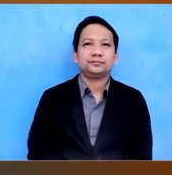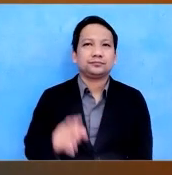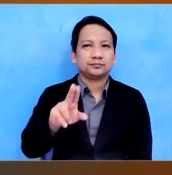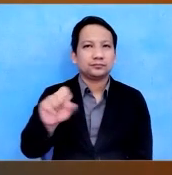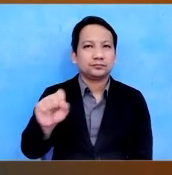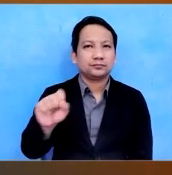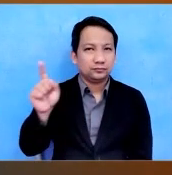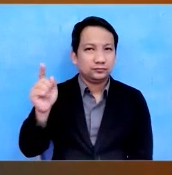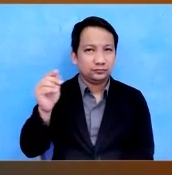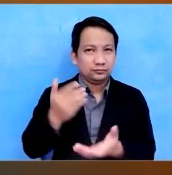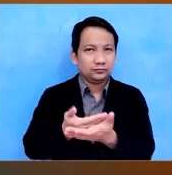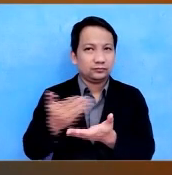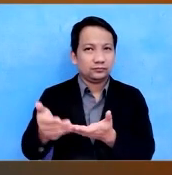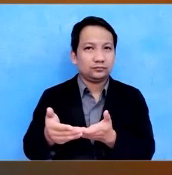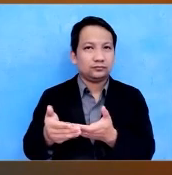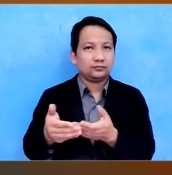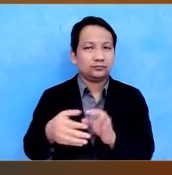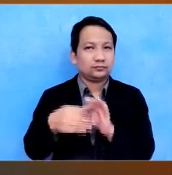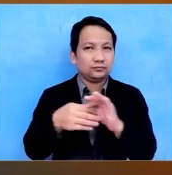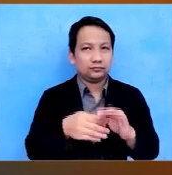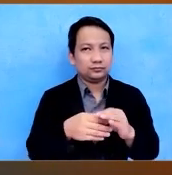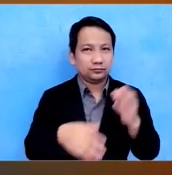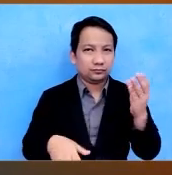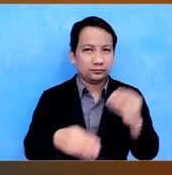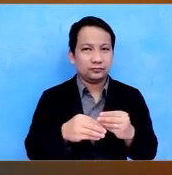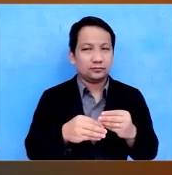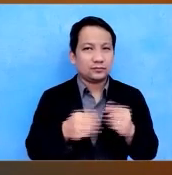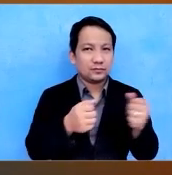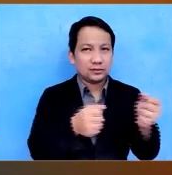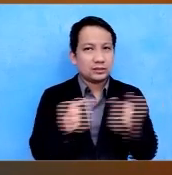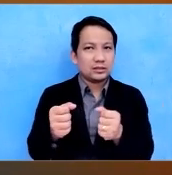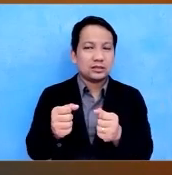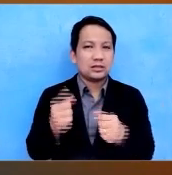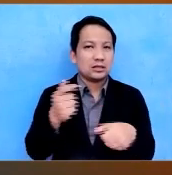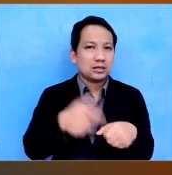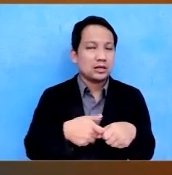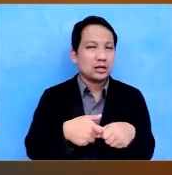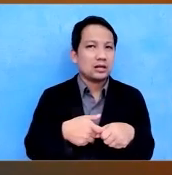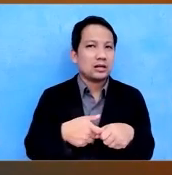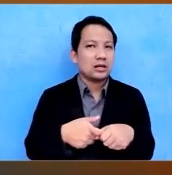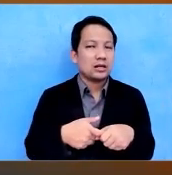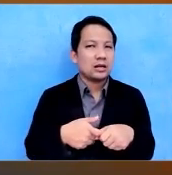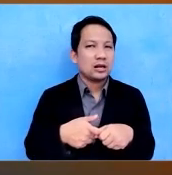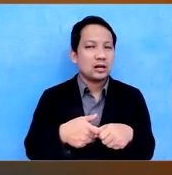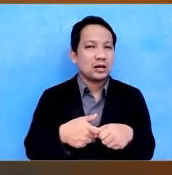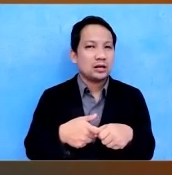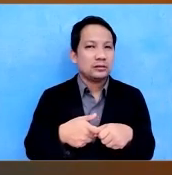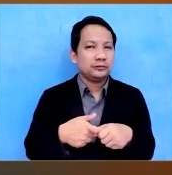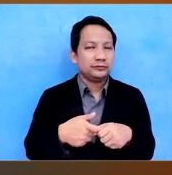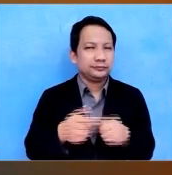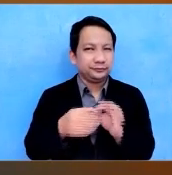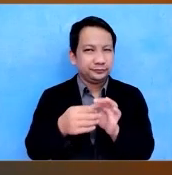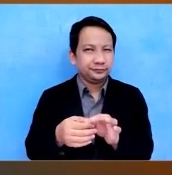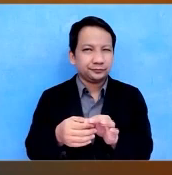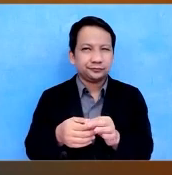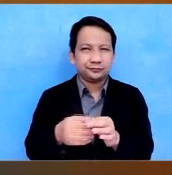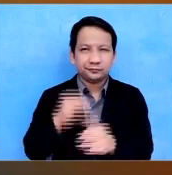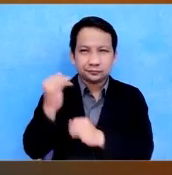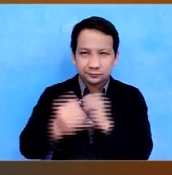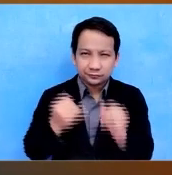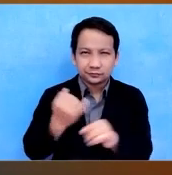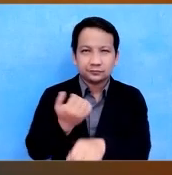bumili ulit ng dangis para punuan yung kanyang strategic petroleum reserve. Ang International